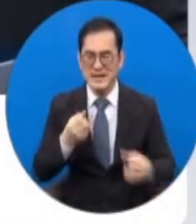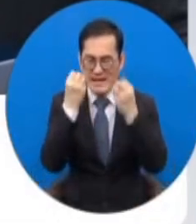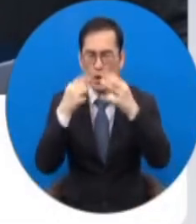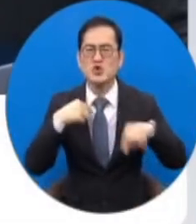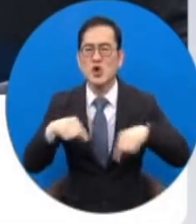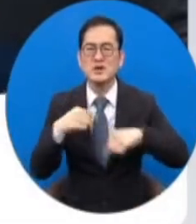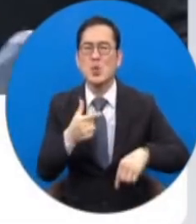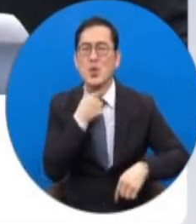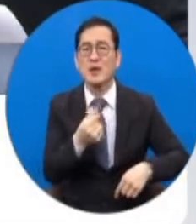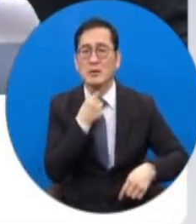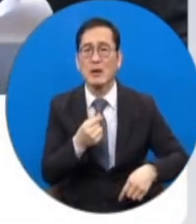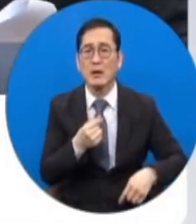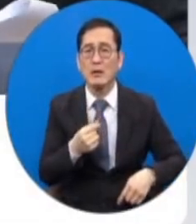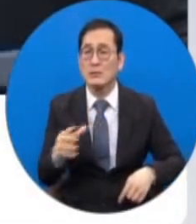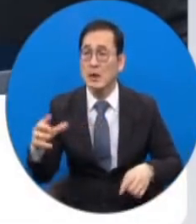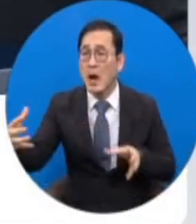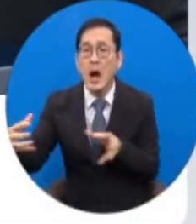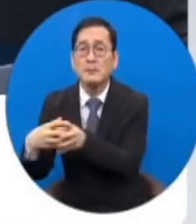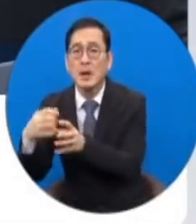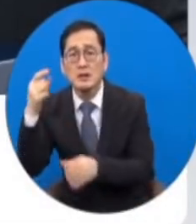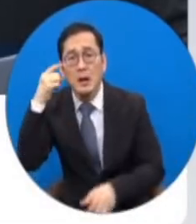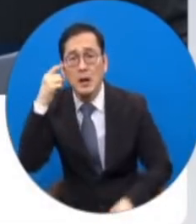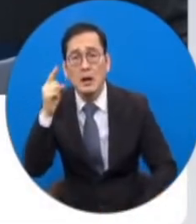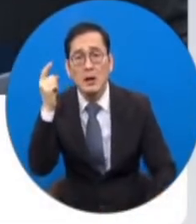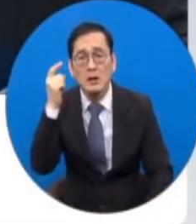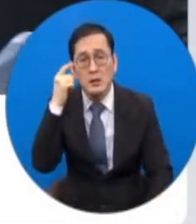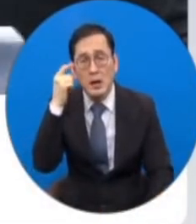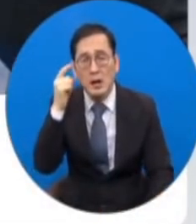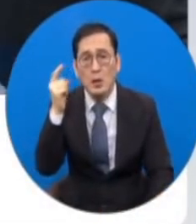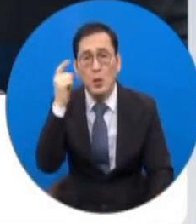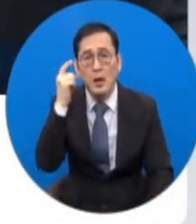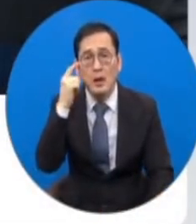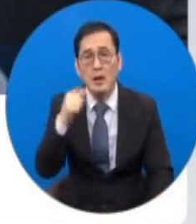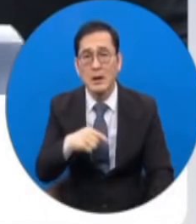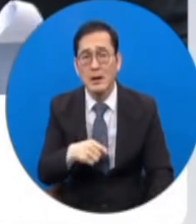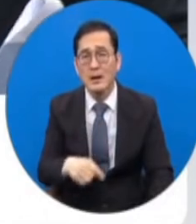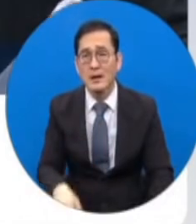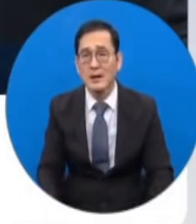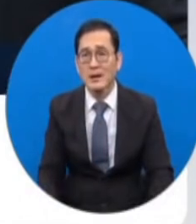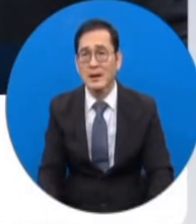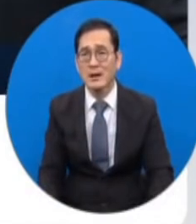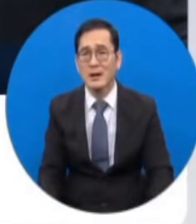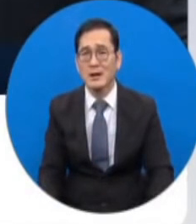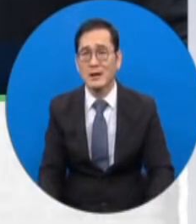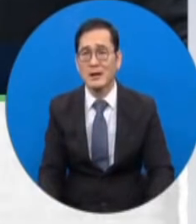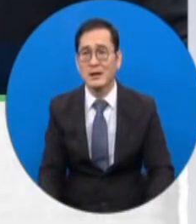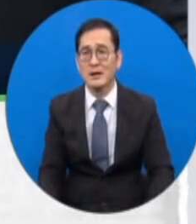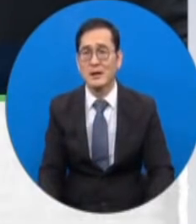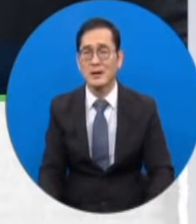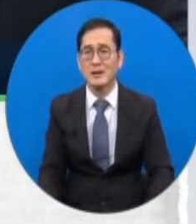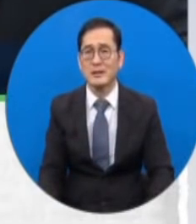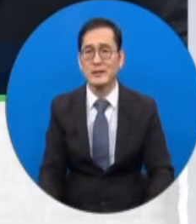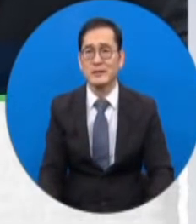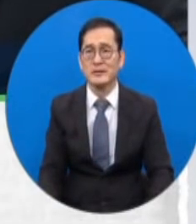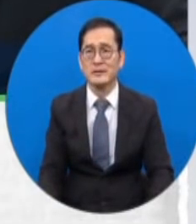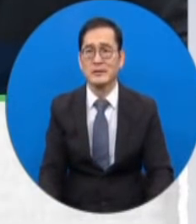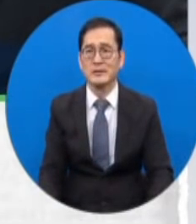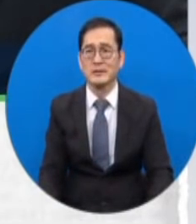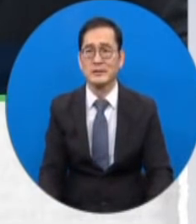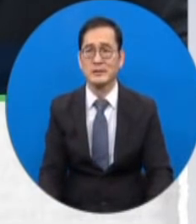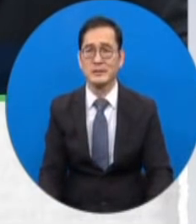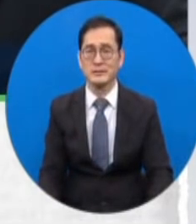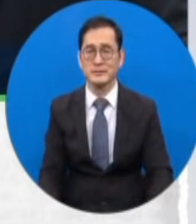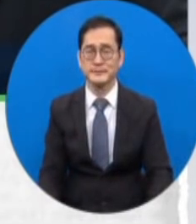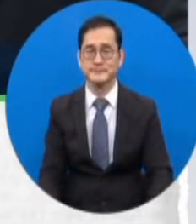물론 계속 전공 기체를 시작하면서 그러한 자기의 가치관이 변할 수는 있겠죠 그렇지만 지금